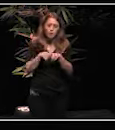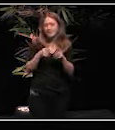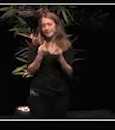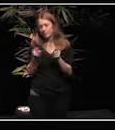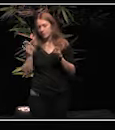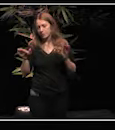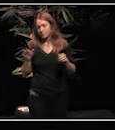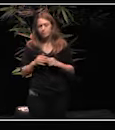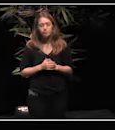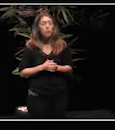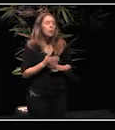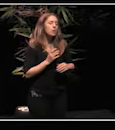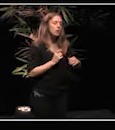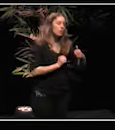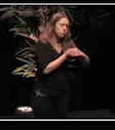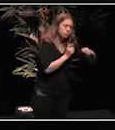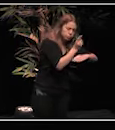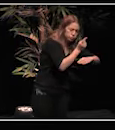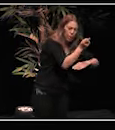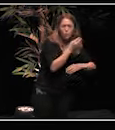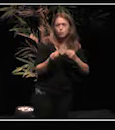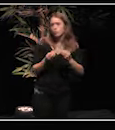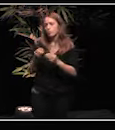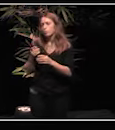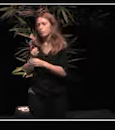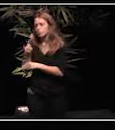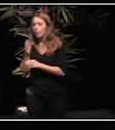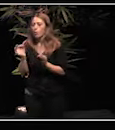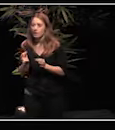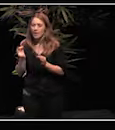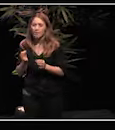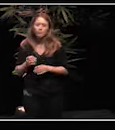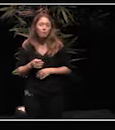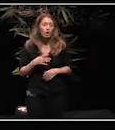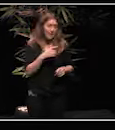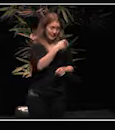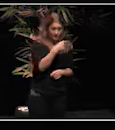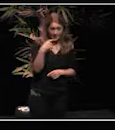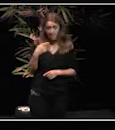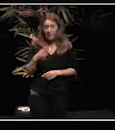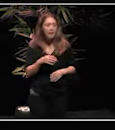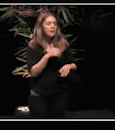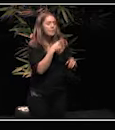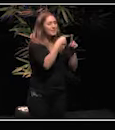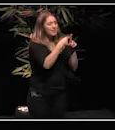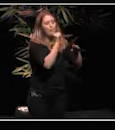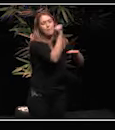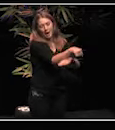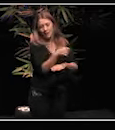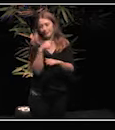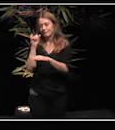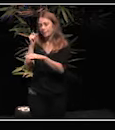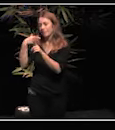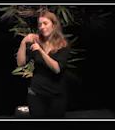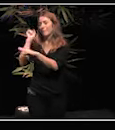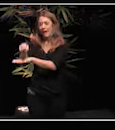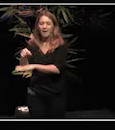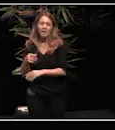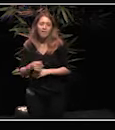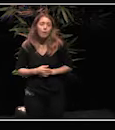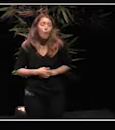que ce soit l'ultra trail ou le marathon. Globalement, les aspects positifs l'emportent largement sur les aspects négatifs. Alors après, on verra comment on va